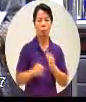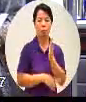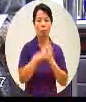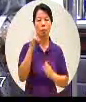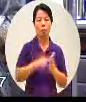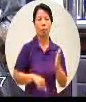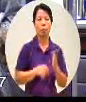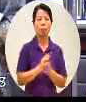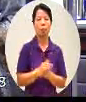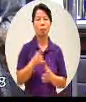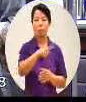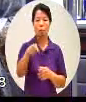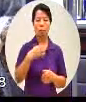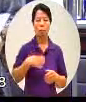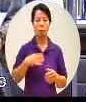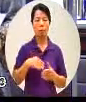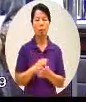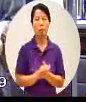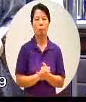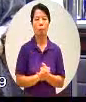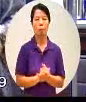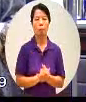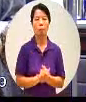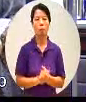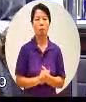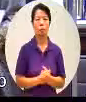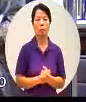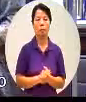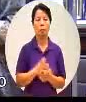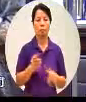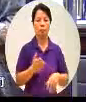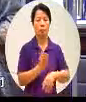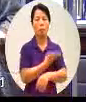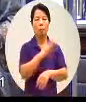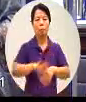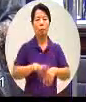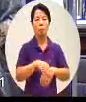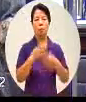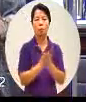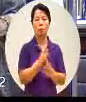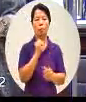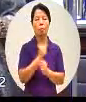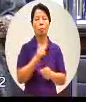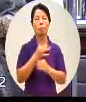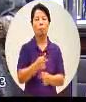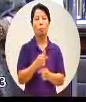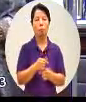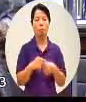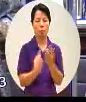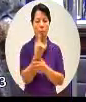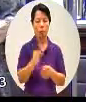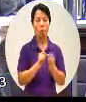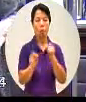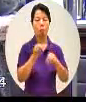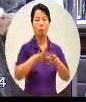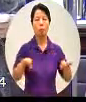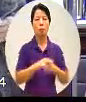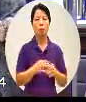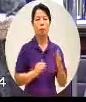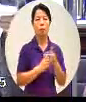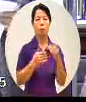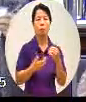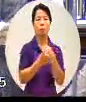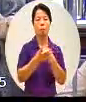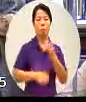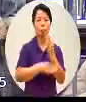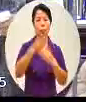了解，我也不必详述。好、哦，啊，这边顶游、下游啊，拢做好，都永安自洪池，我们好不容